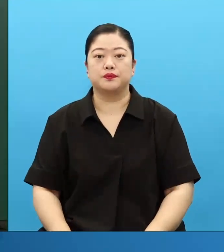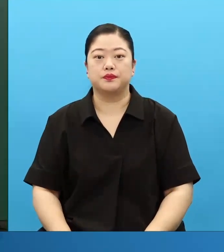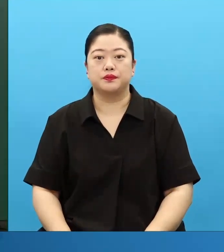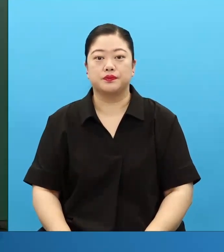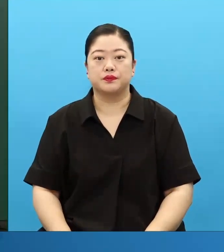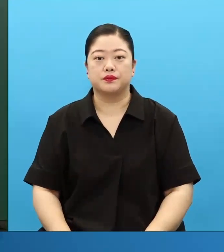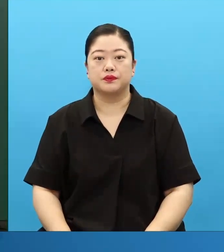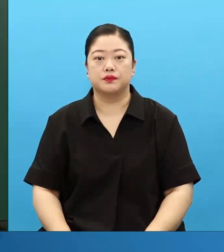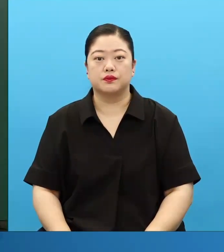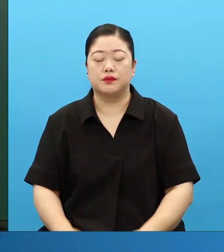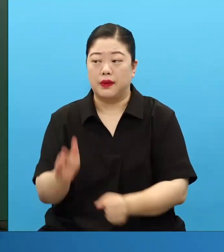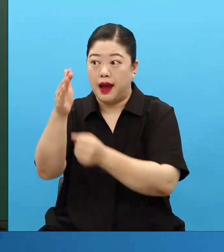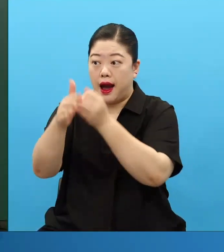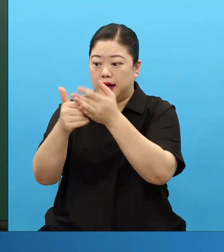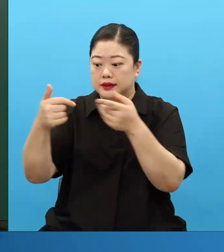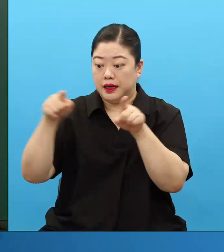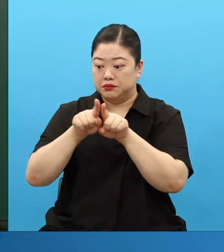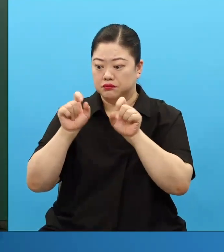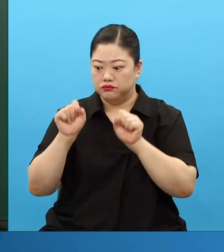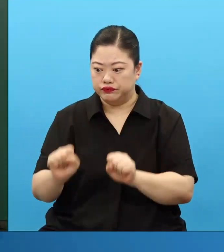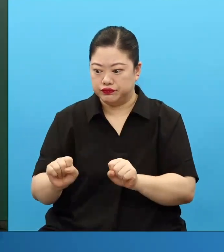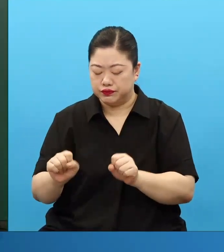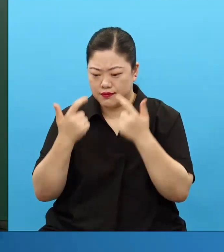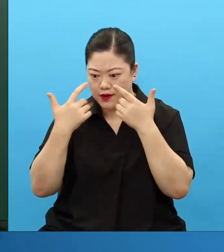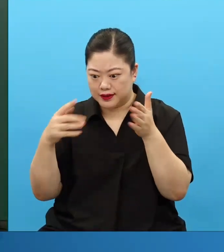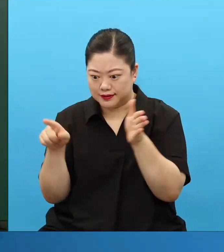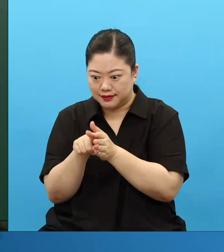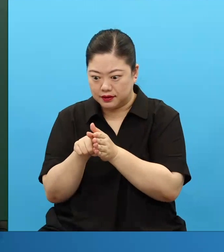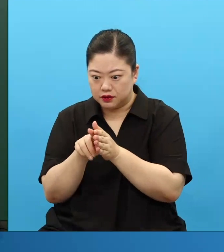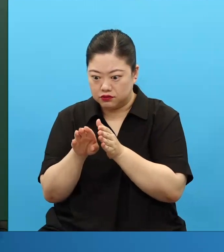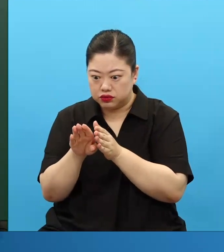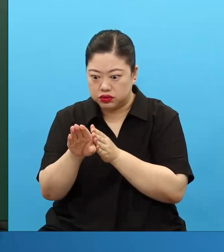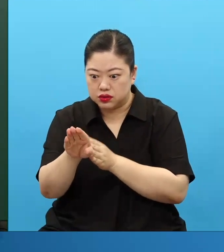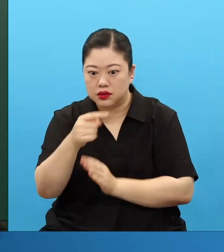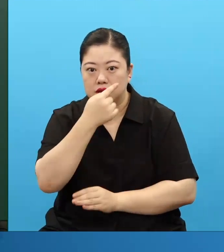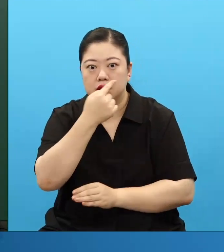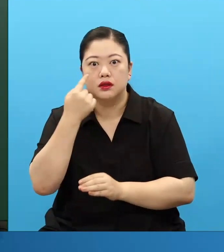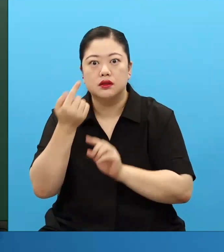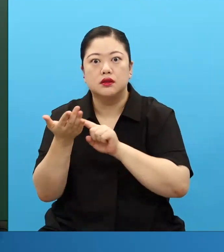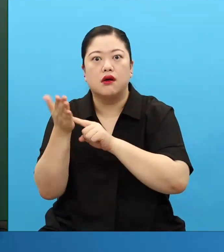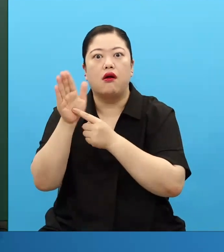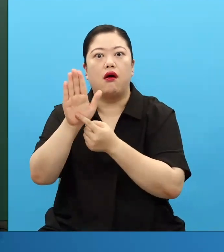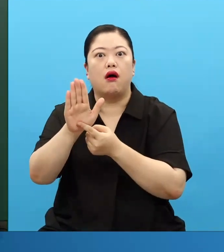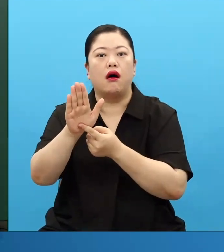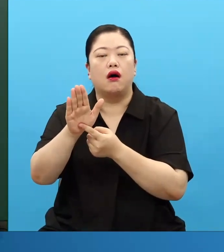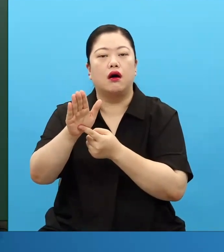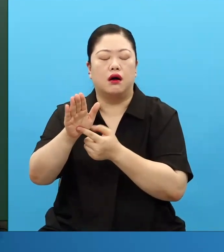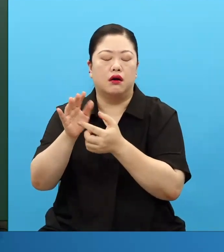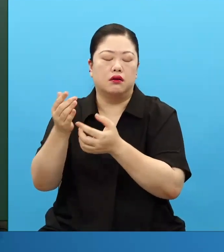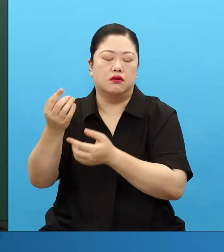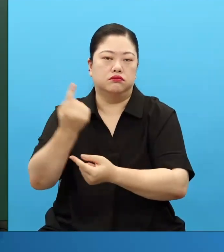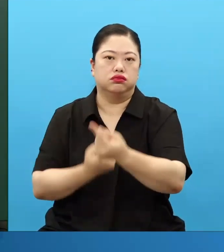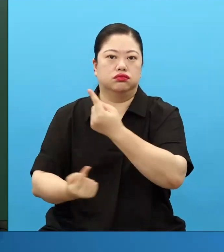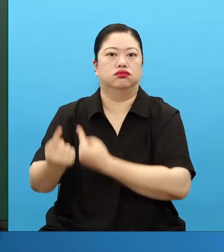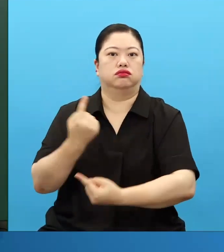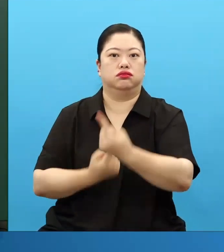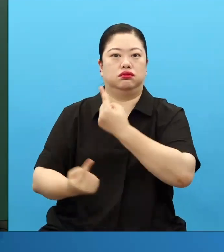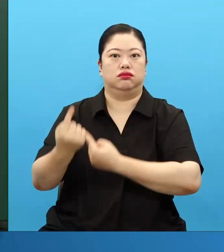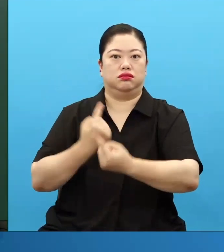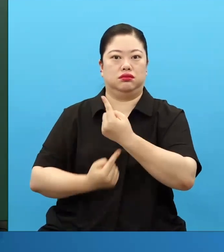problem for me, then I could not do anything. 오직 전도 모놓고 24 기도인 겁니다. And so I began to pray 24 hours a day with only evangelism.